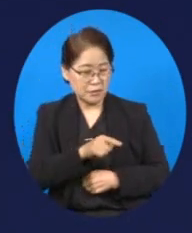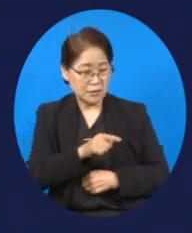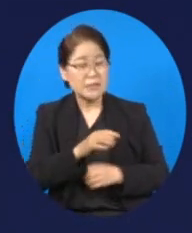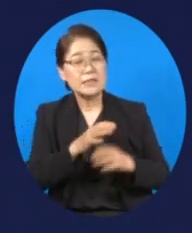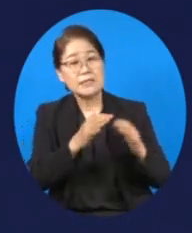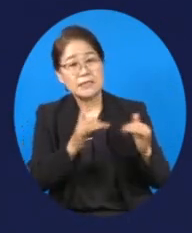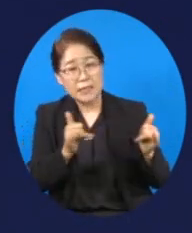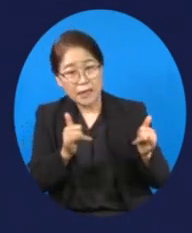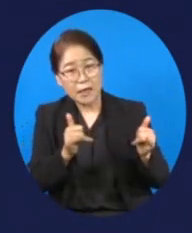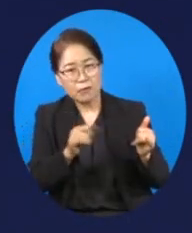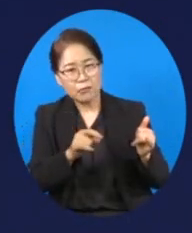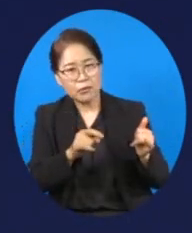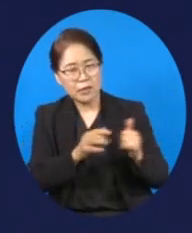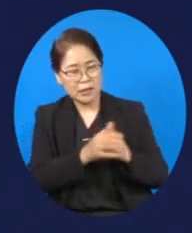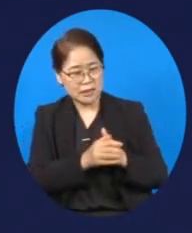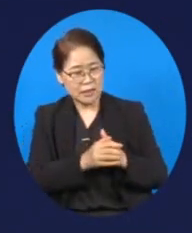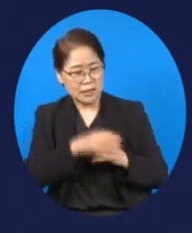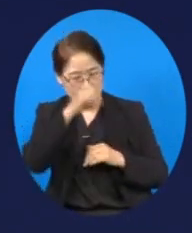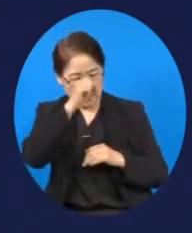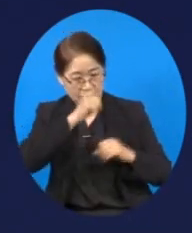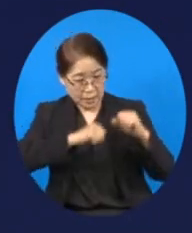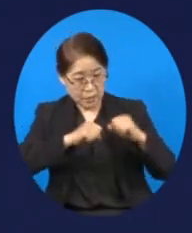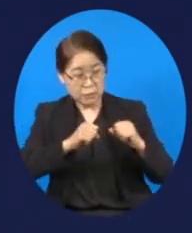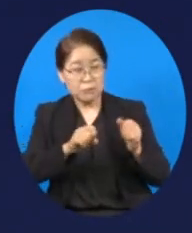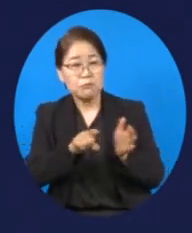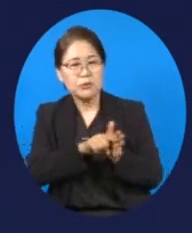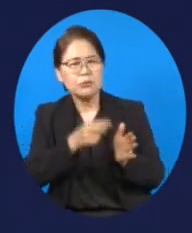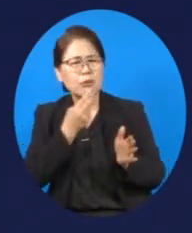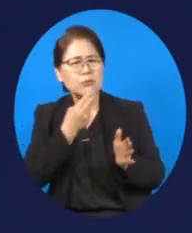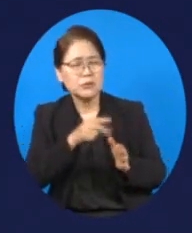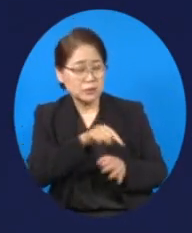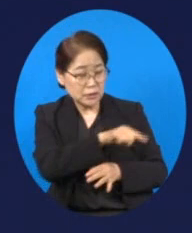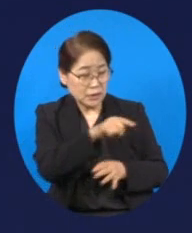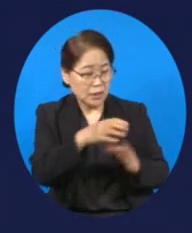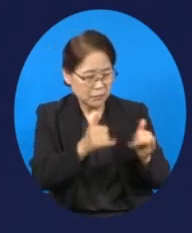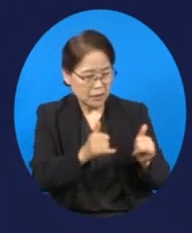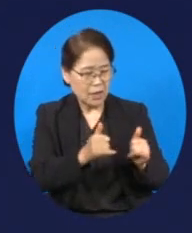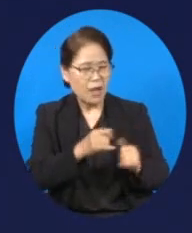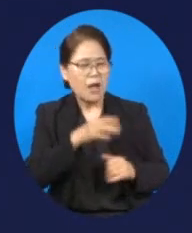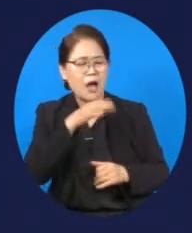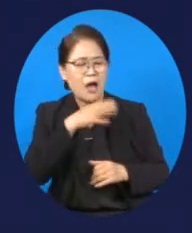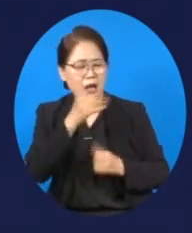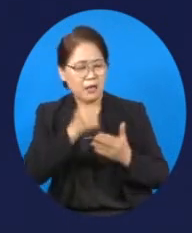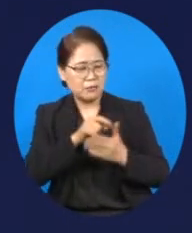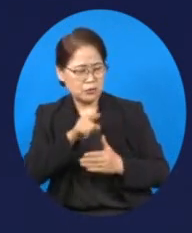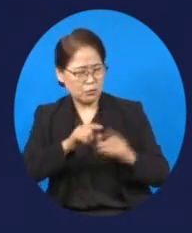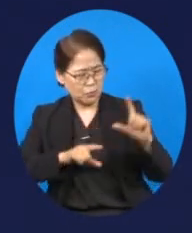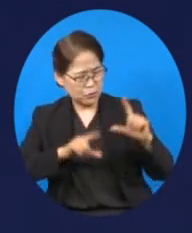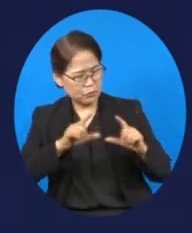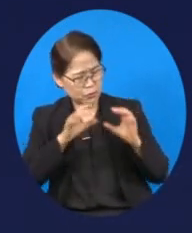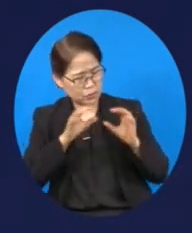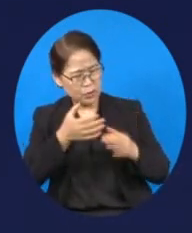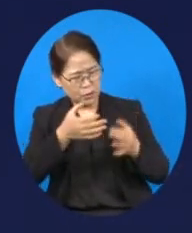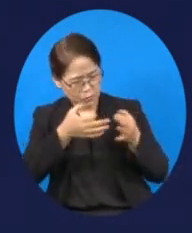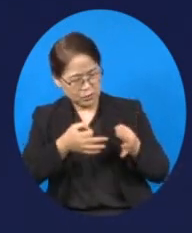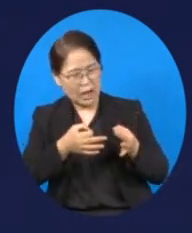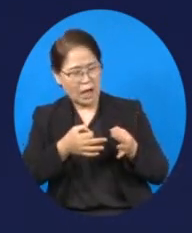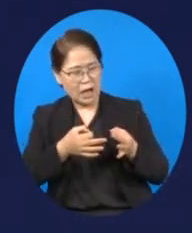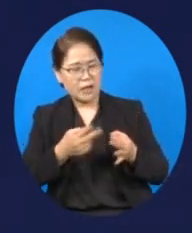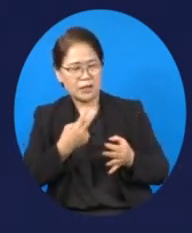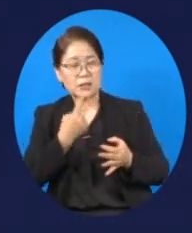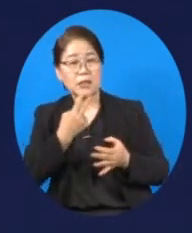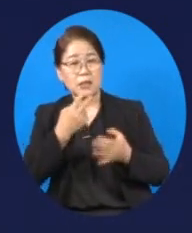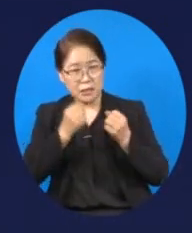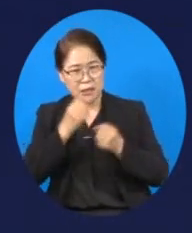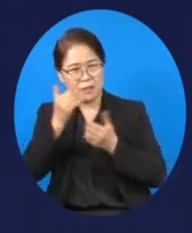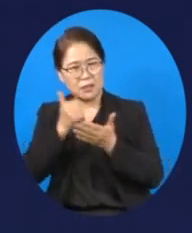그러면 우리의 그 착한 행실이 믿지 않은 사람들에게 하나님 제가 저 사람을 보니까 정말 하나님이 살아계시는 것